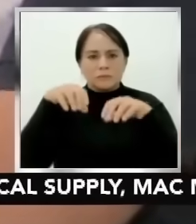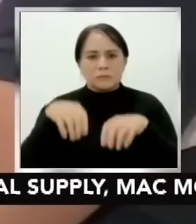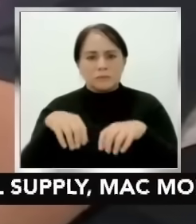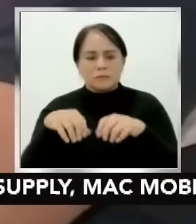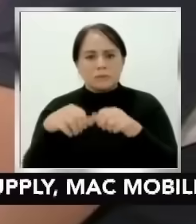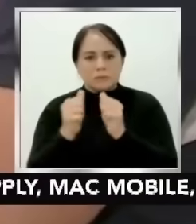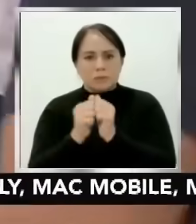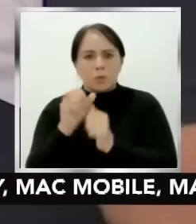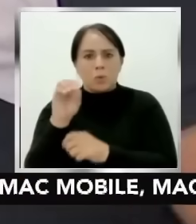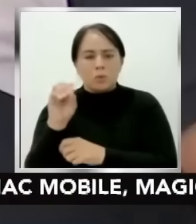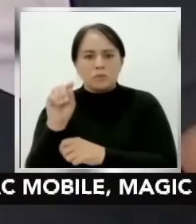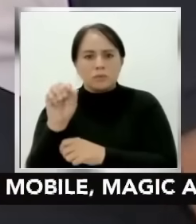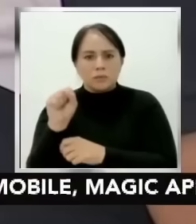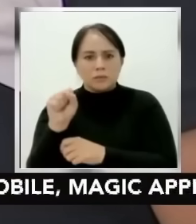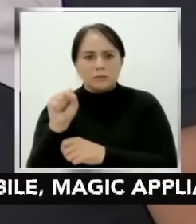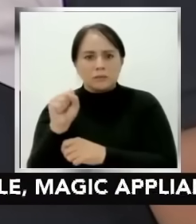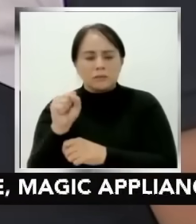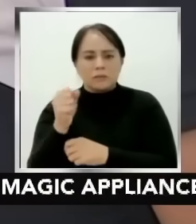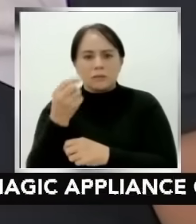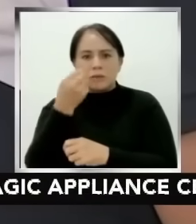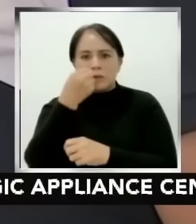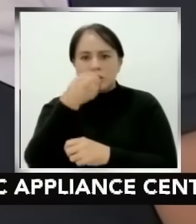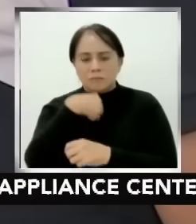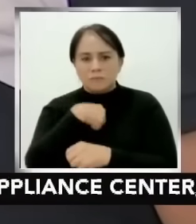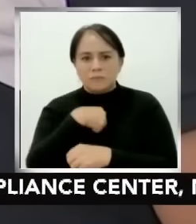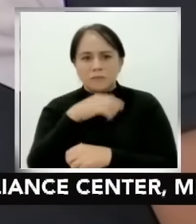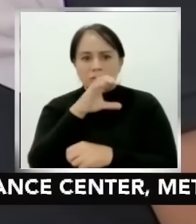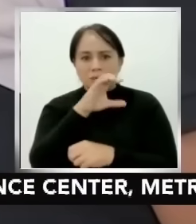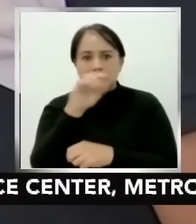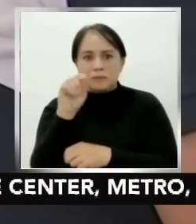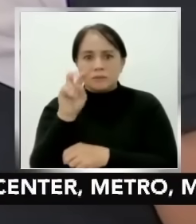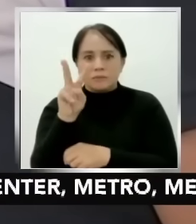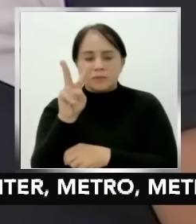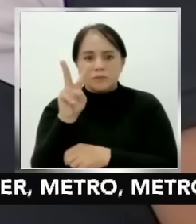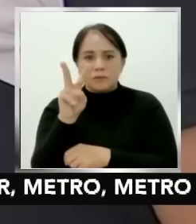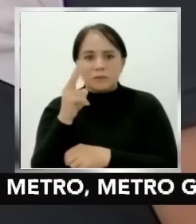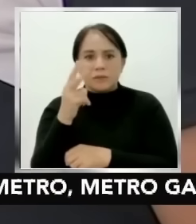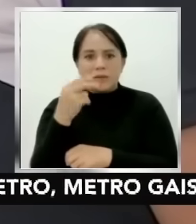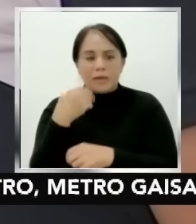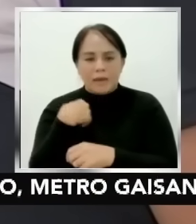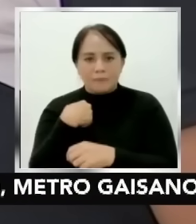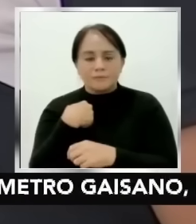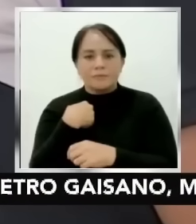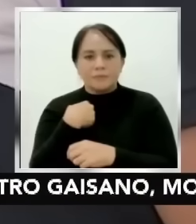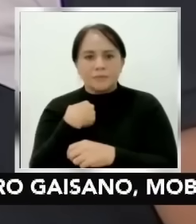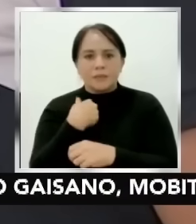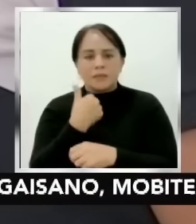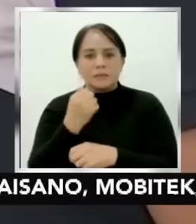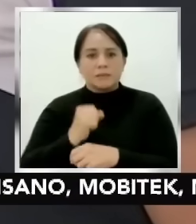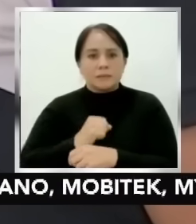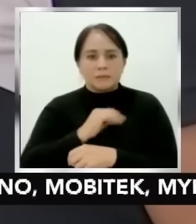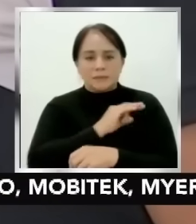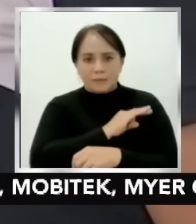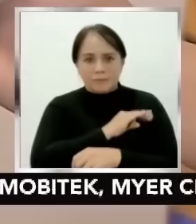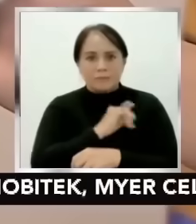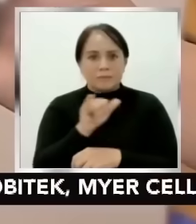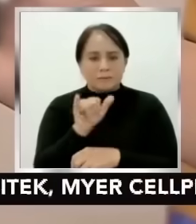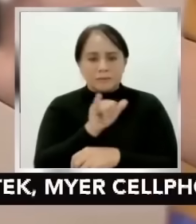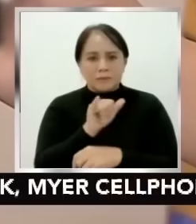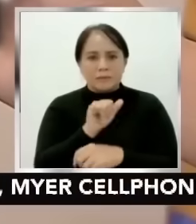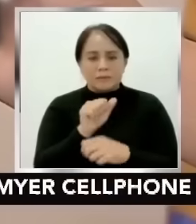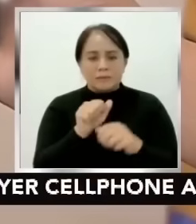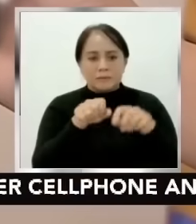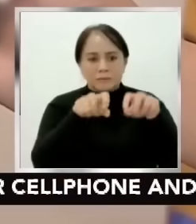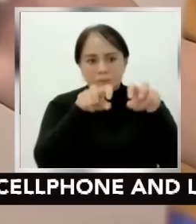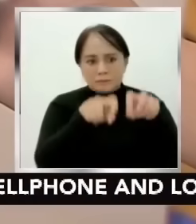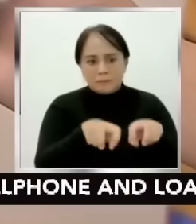nung ginagawa po niyo itong pagsubo na ito? Base po dun sa CCTV, meron din pong personnel dun sa kanyang tabi. Tinitignan